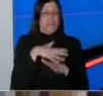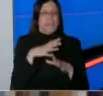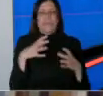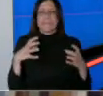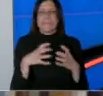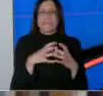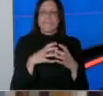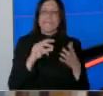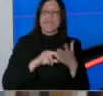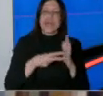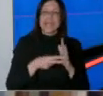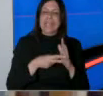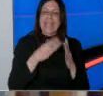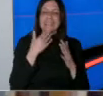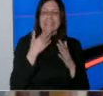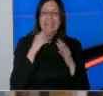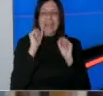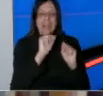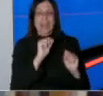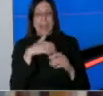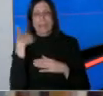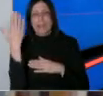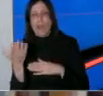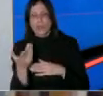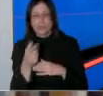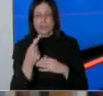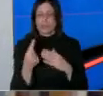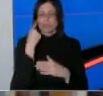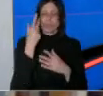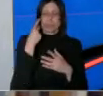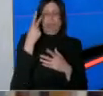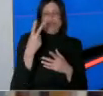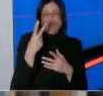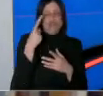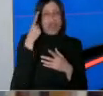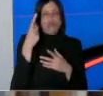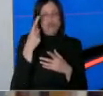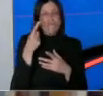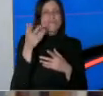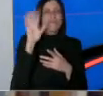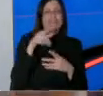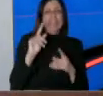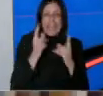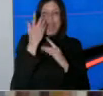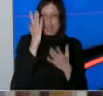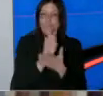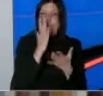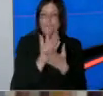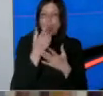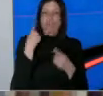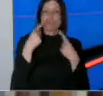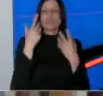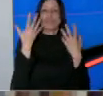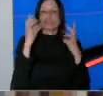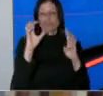להתאמך מבחוץ. אני מסכים. וזה די מדהים לחשוב שזה, לא רק שזה קרה, זה קרה בשנות